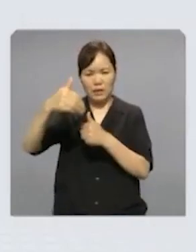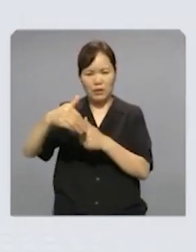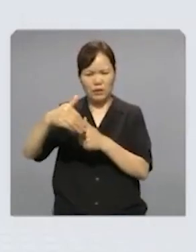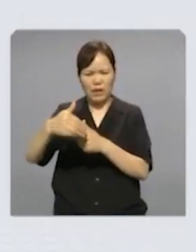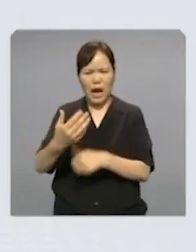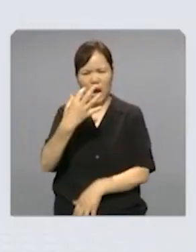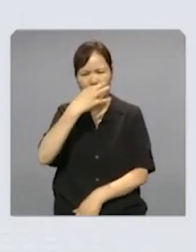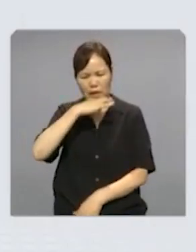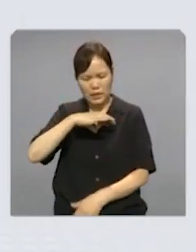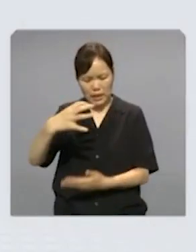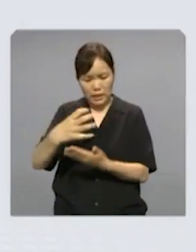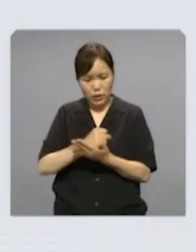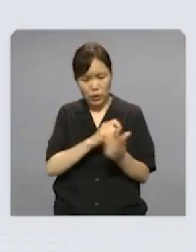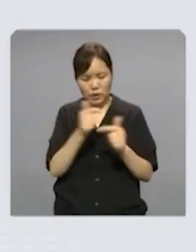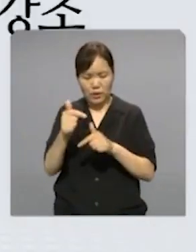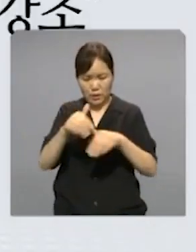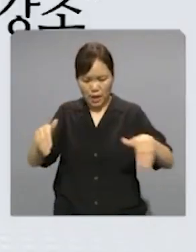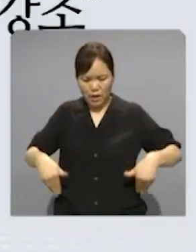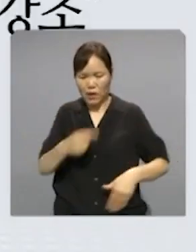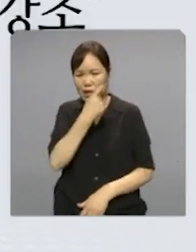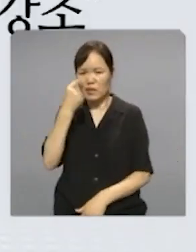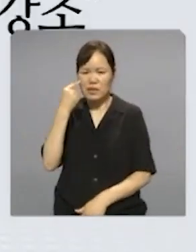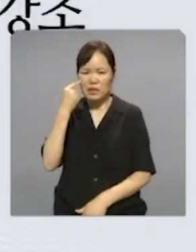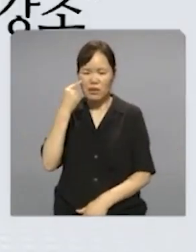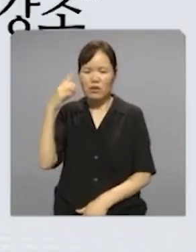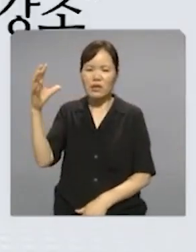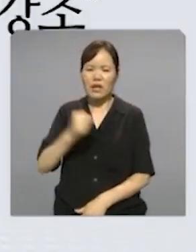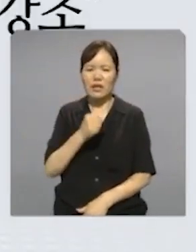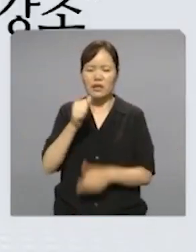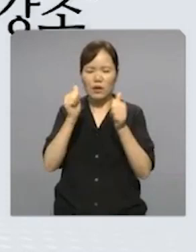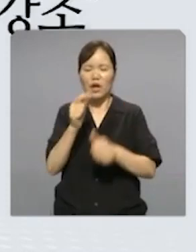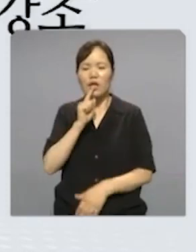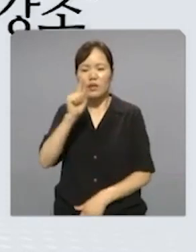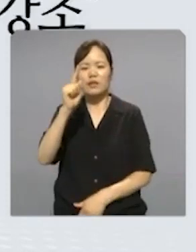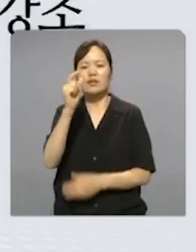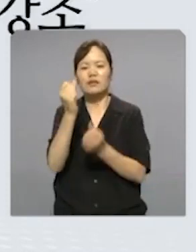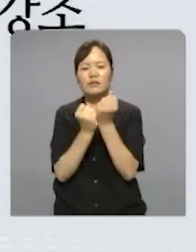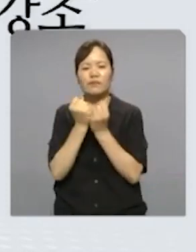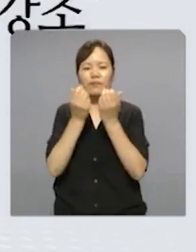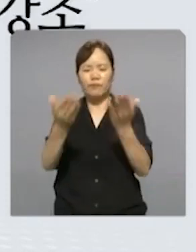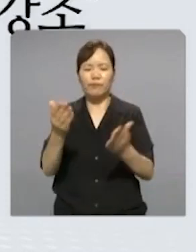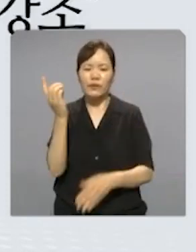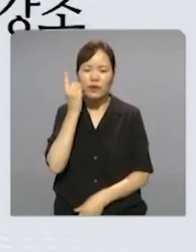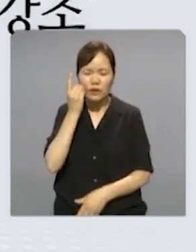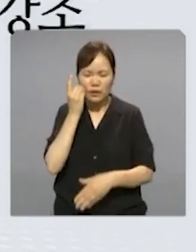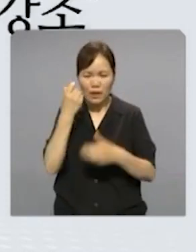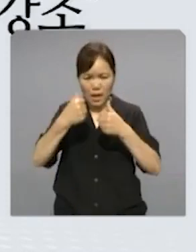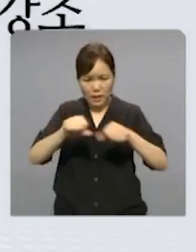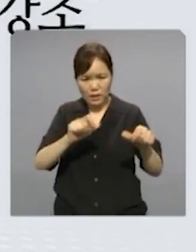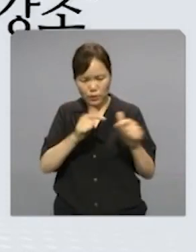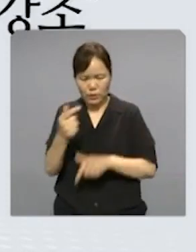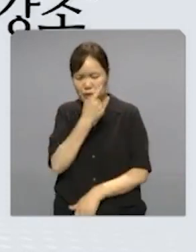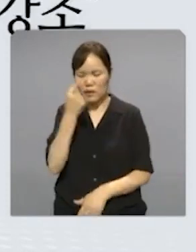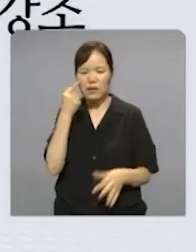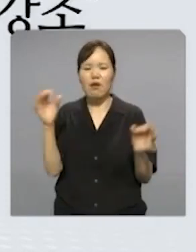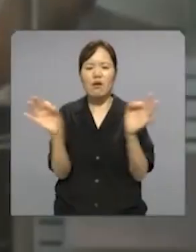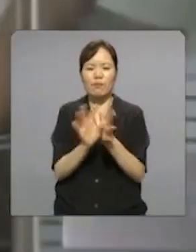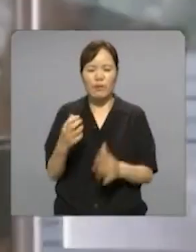이익수수 과정의 객관적 증거를 담아 공소사실을 설명했고 휴대전화 파손 등 증거인멸 우려도